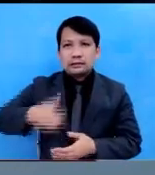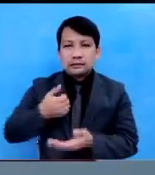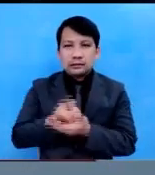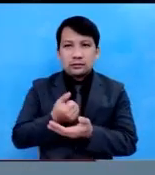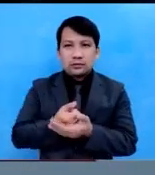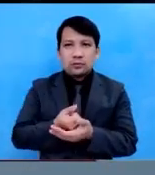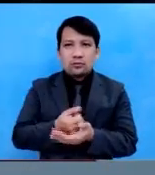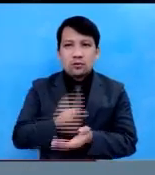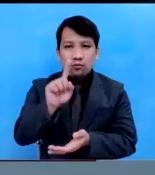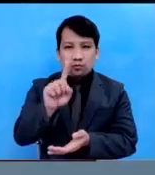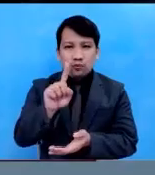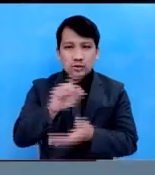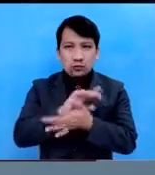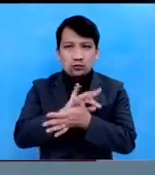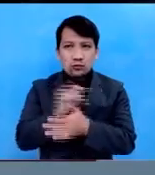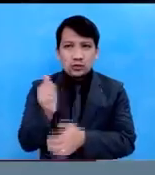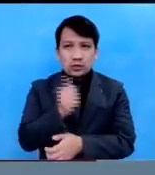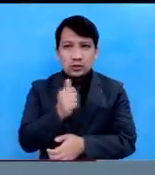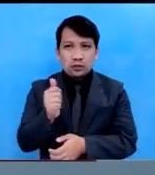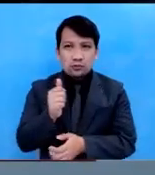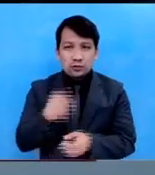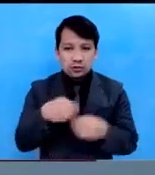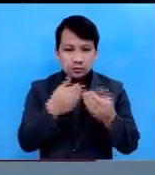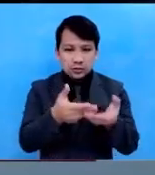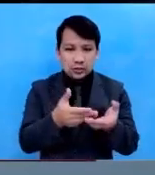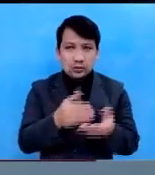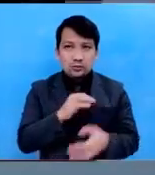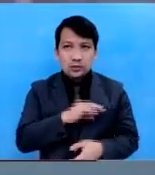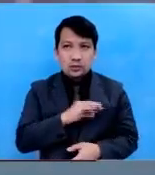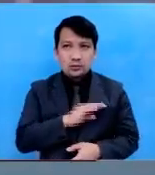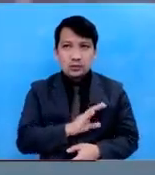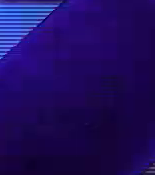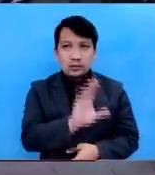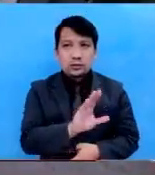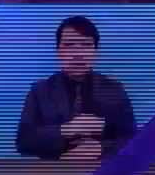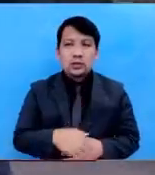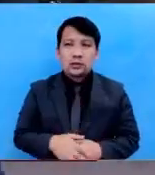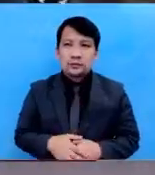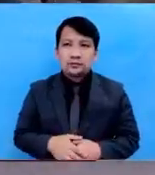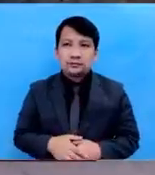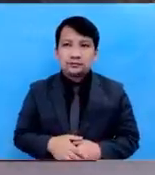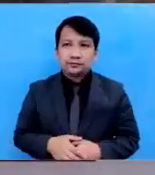COVID allowance. Nasa frontline ng balitang yan, Simon Gualvez.